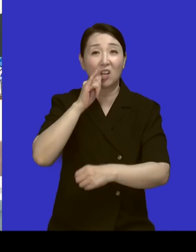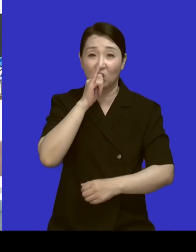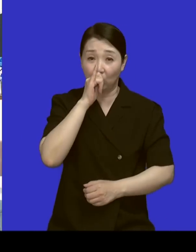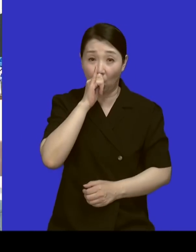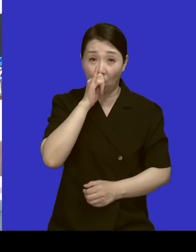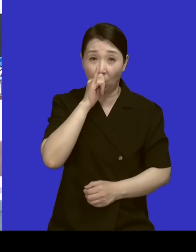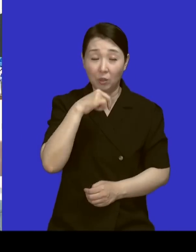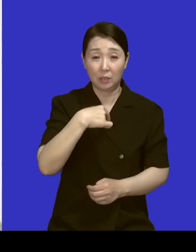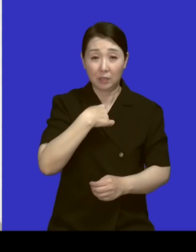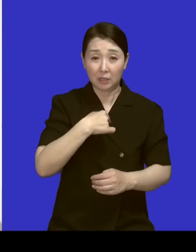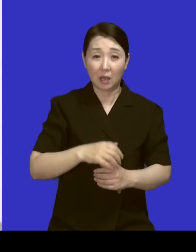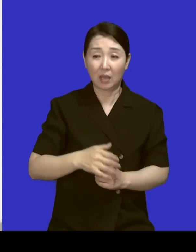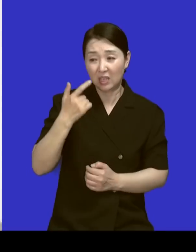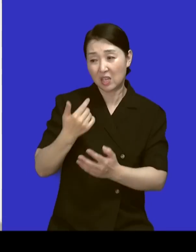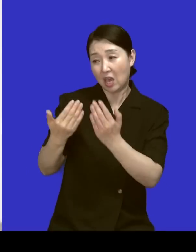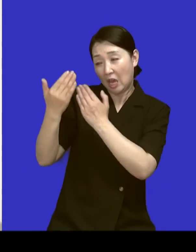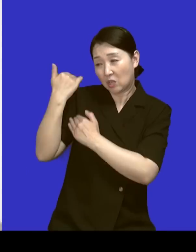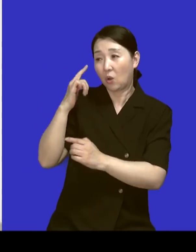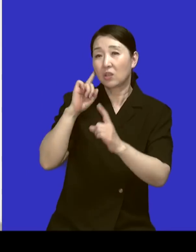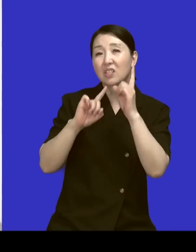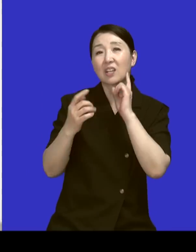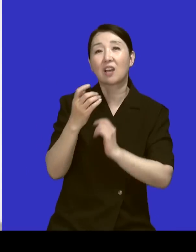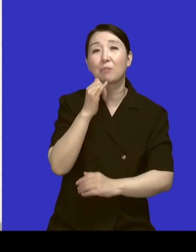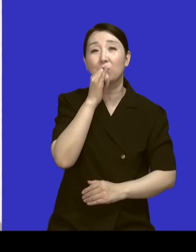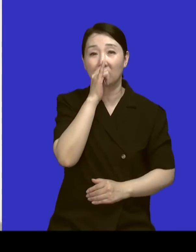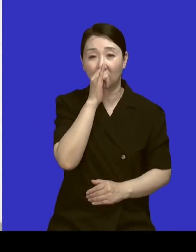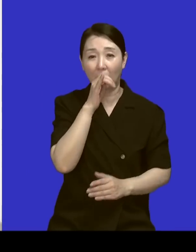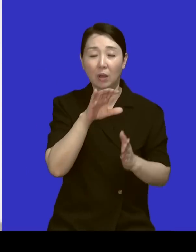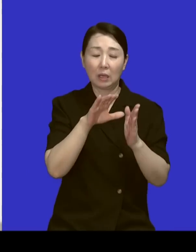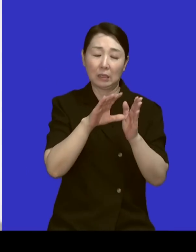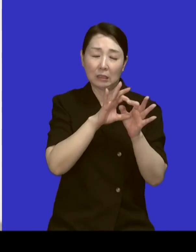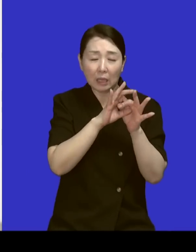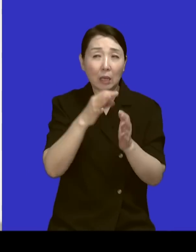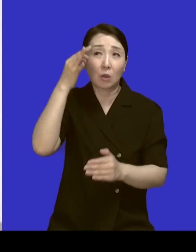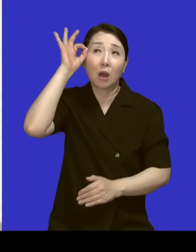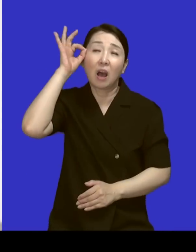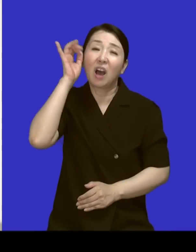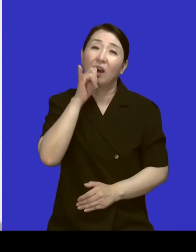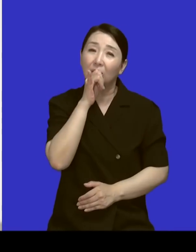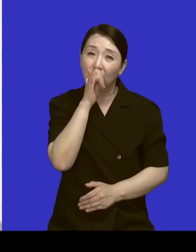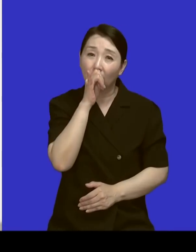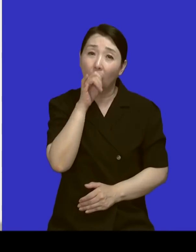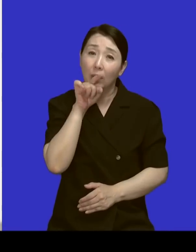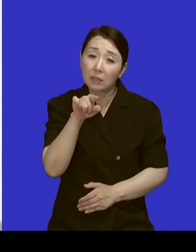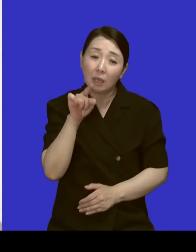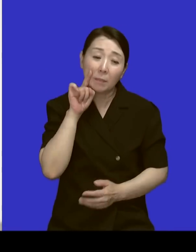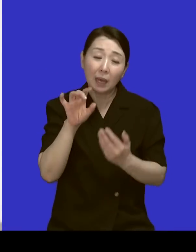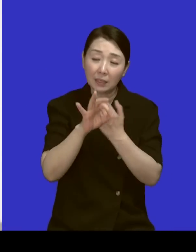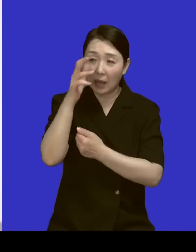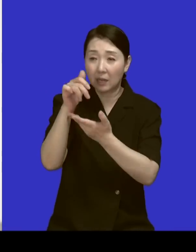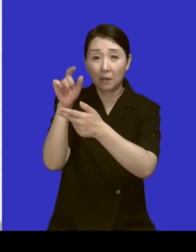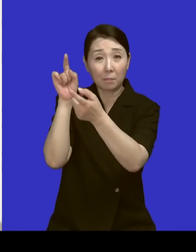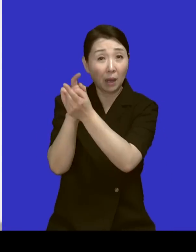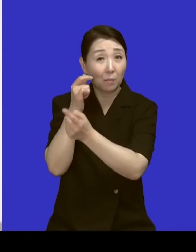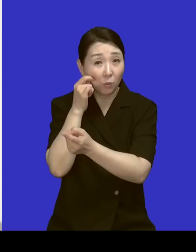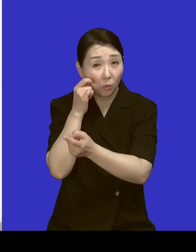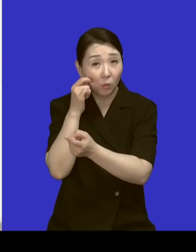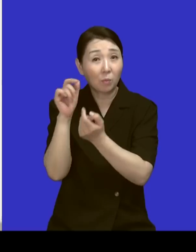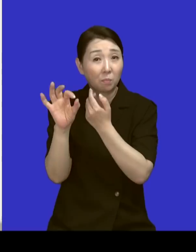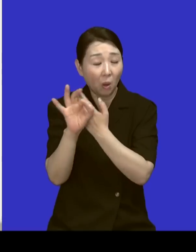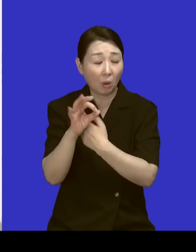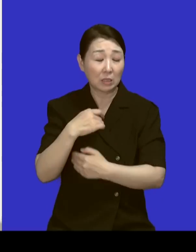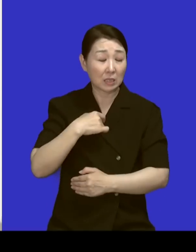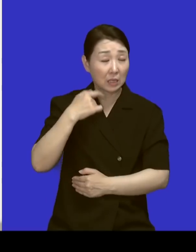저 같은 경우는 과거에 겪었던 상처나 아픔들이 예. 계속 떠오르는 거예요. 네. 아. 그게 만약에 하나님을 만나지 못했다면 네.